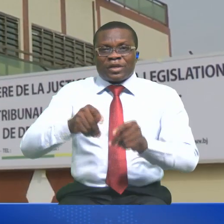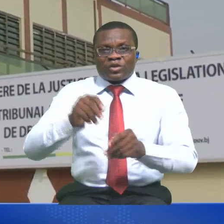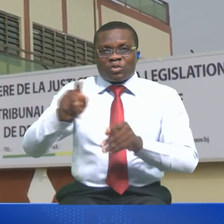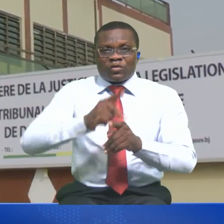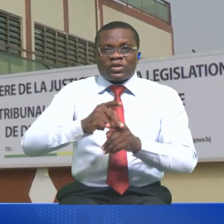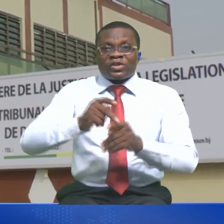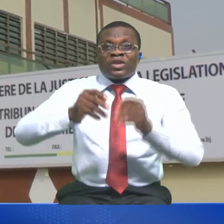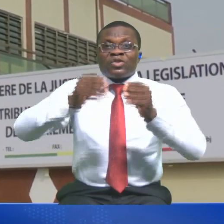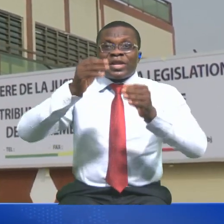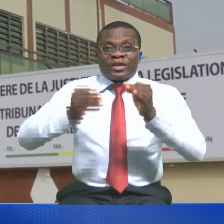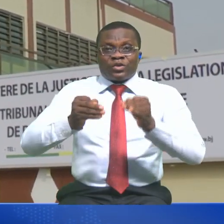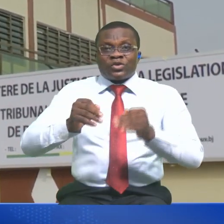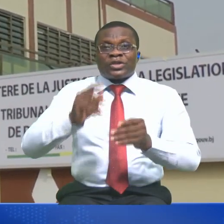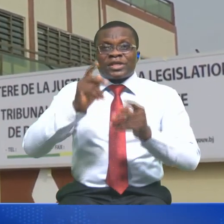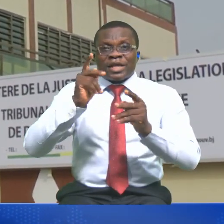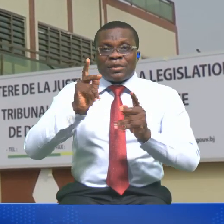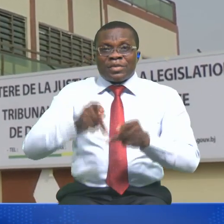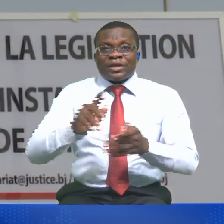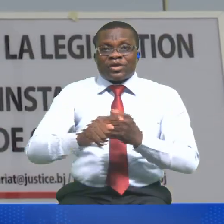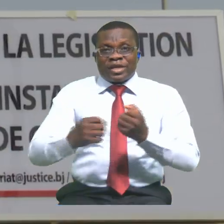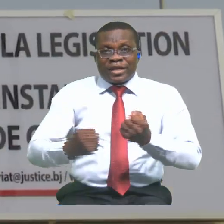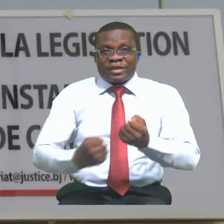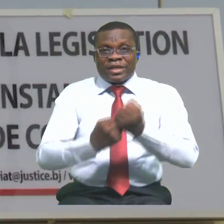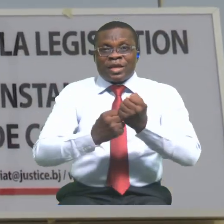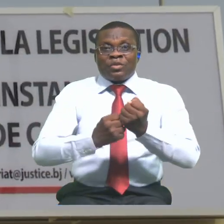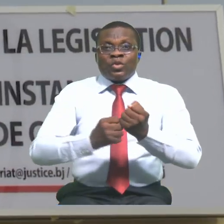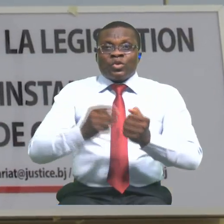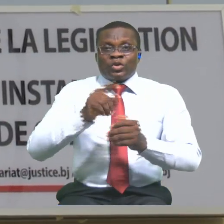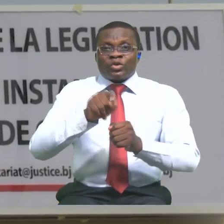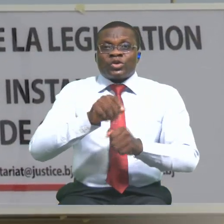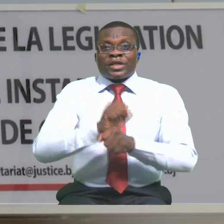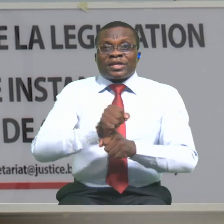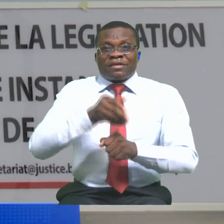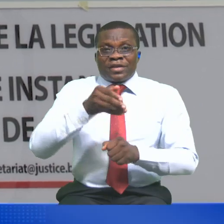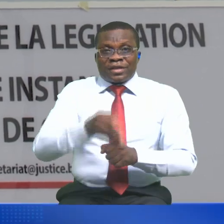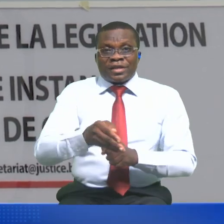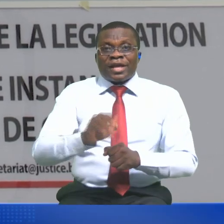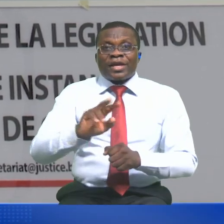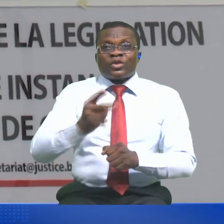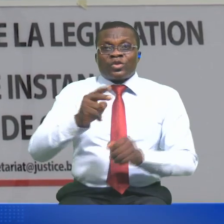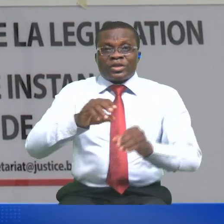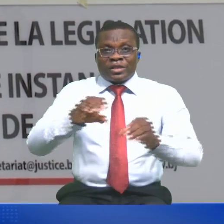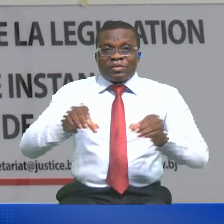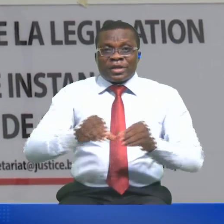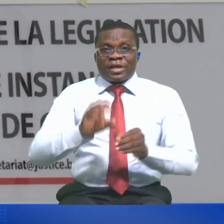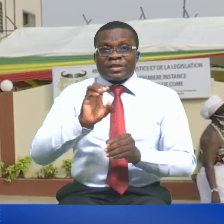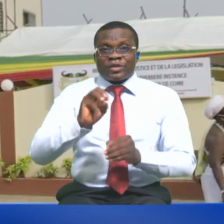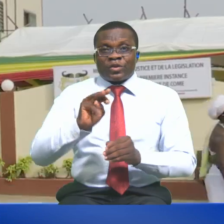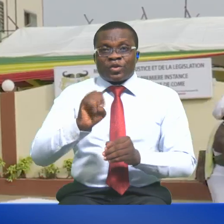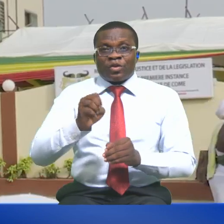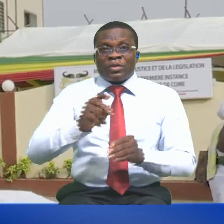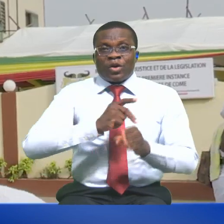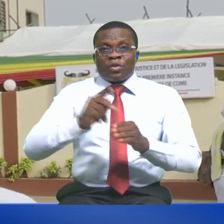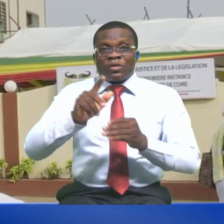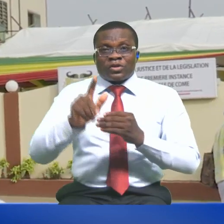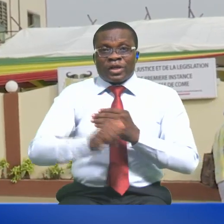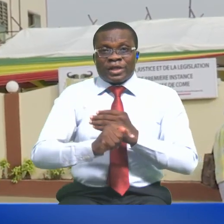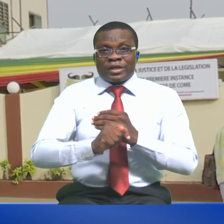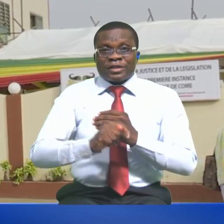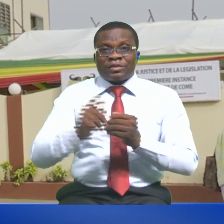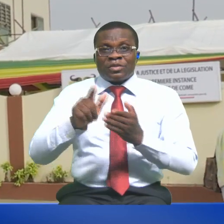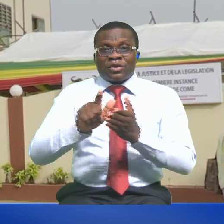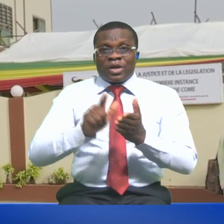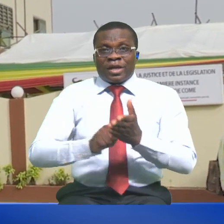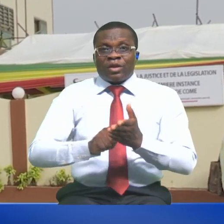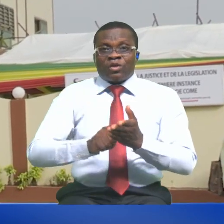de la justice et personnels d'appui du tribunal de première instance de deuxième classe de commun au professionnalisme, à la